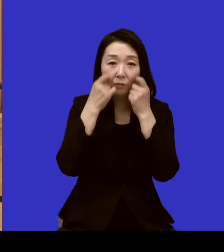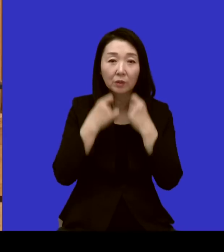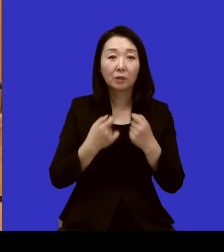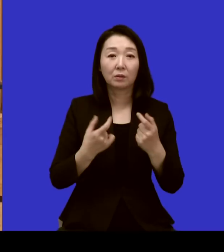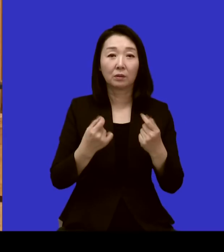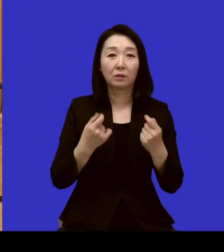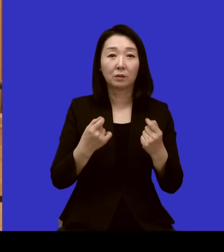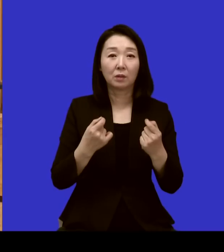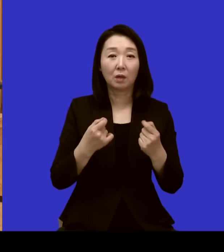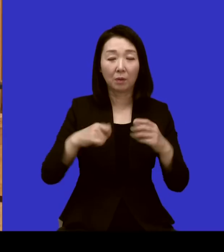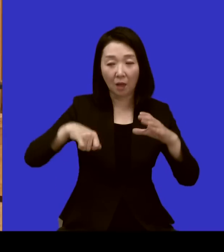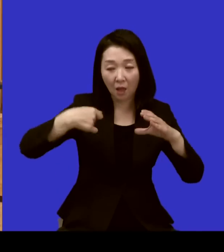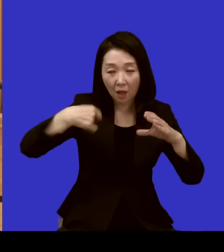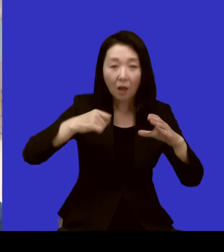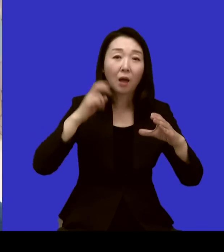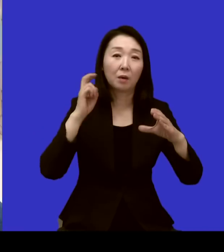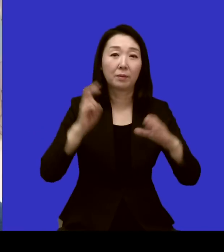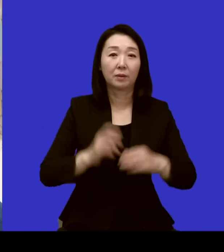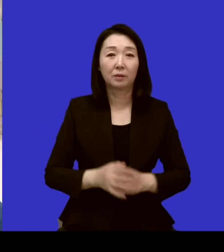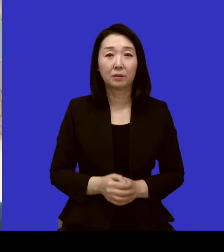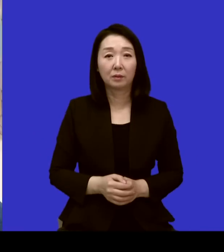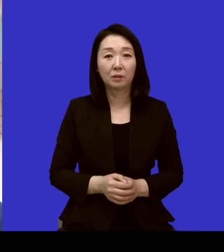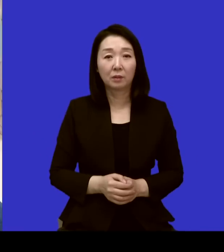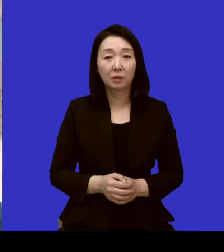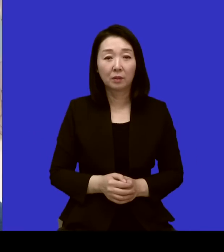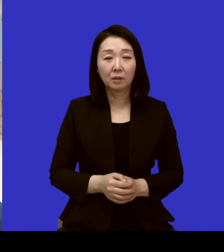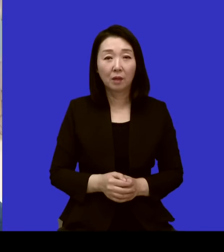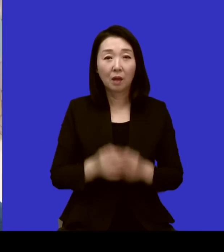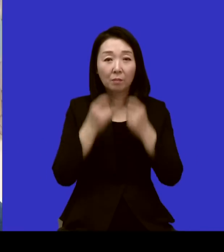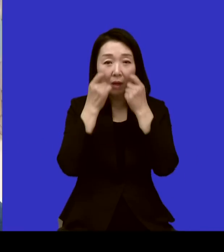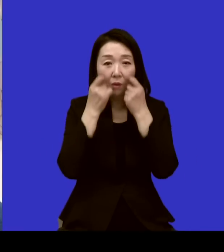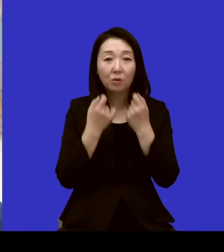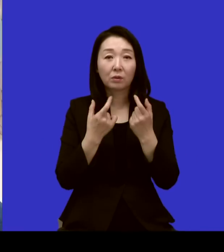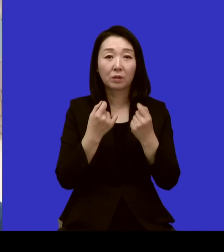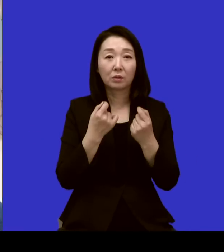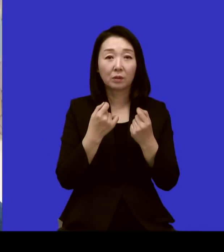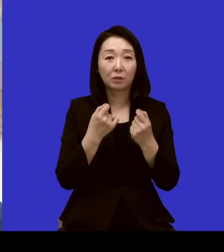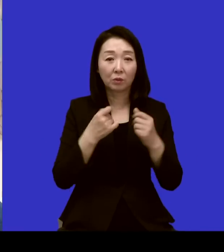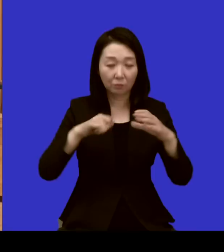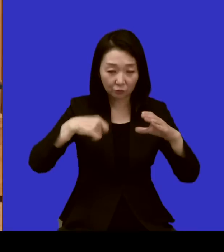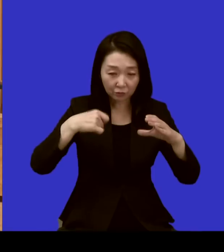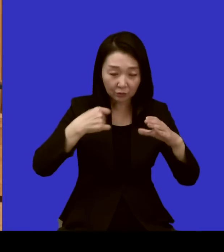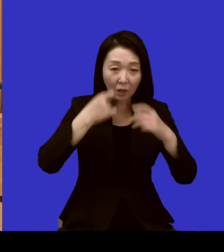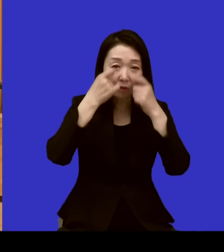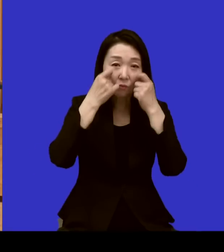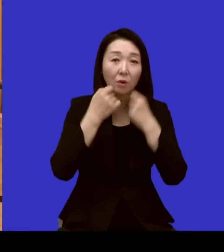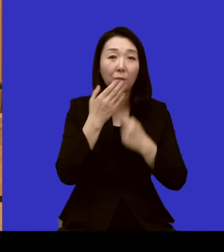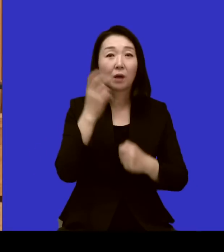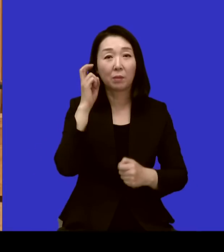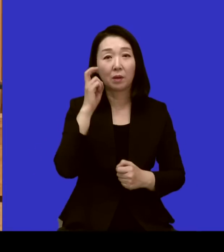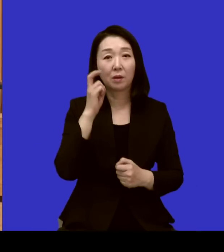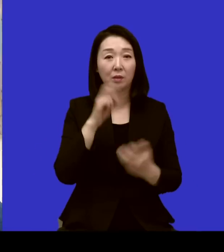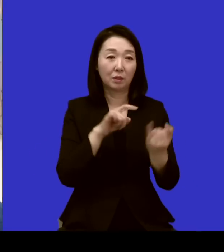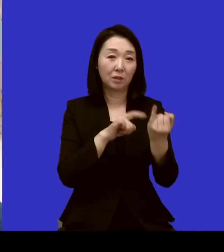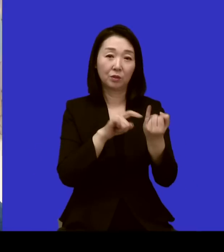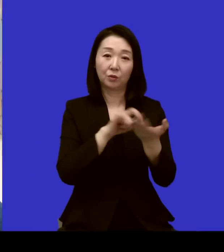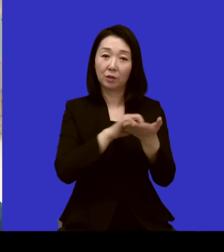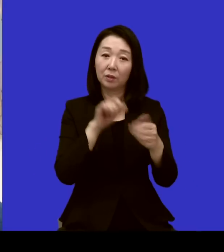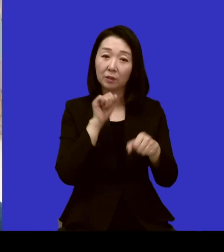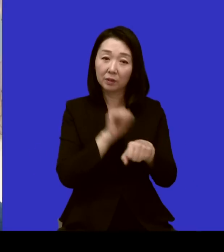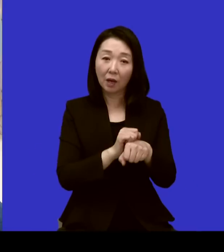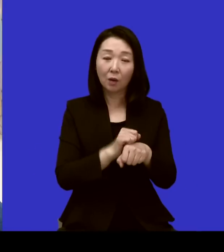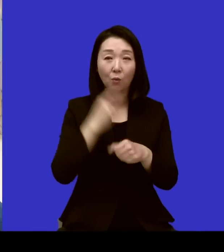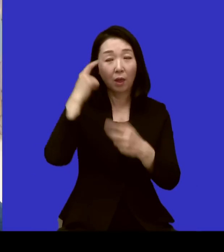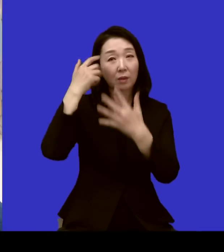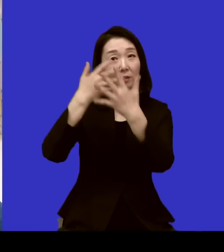네. 아마 폭식을 하지 네, 않았을까 맞습니다. 싶어요. 그러니까 아마 울었었던 걸로 알고 있어요. 고개를 푹 숙였는데. 글쓰기를 잘해요. 그 친구들 어때요? 근데